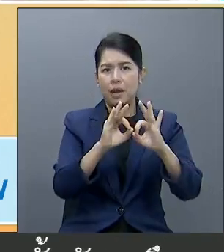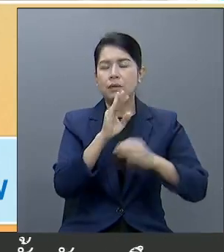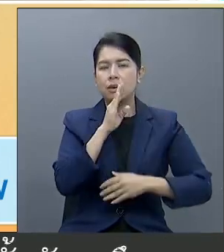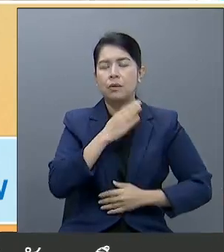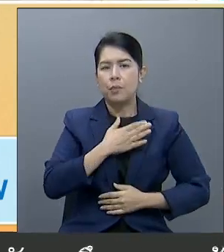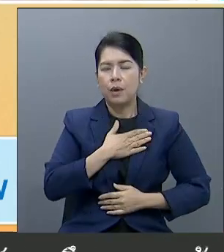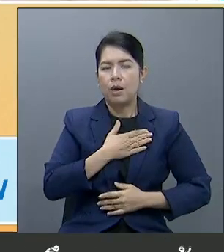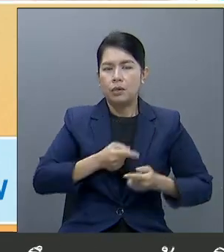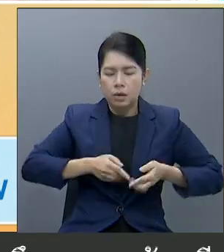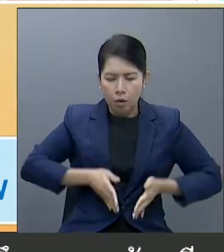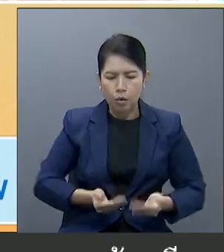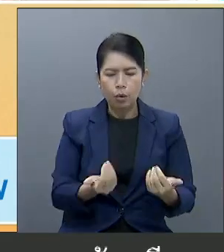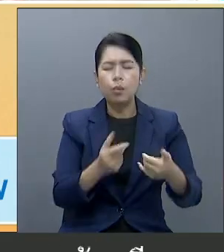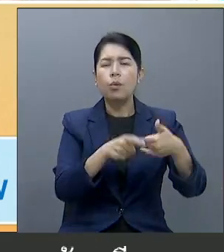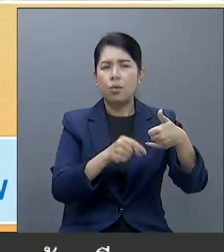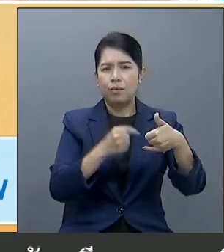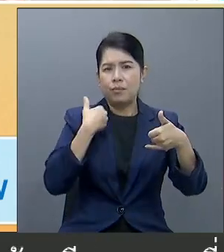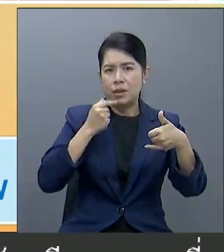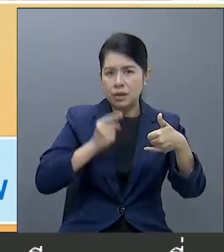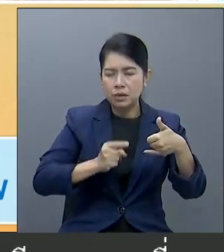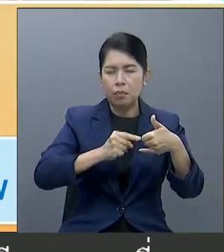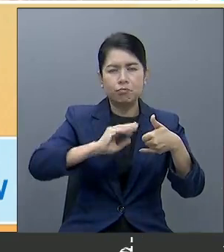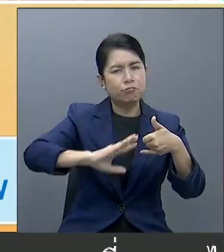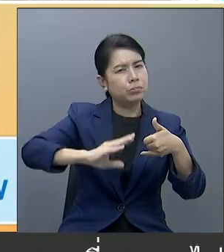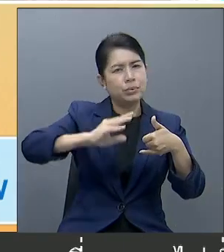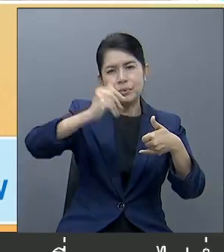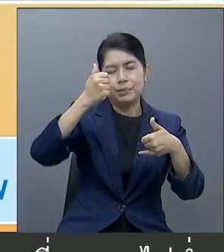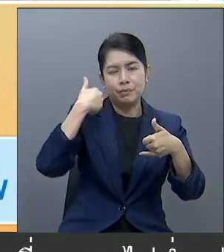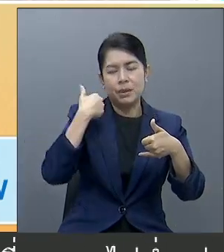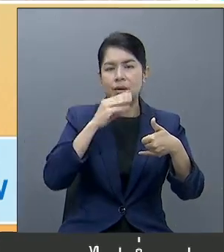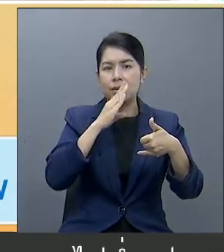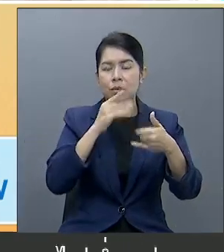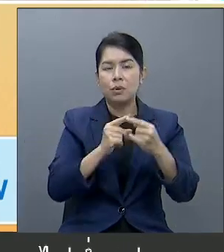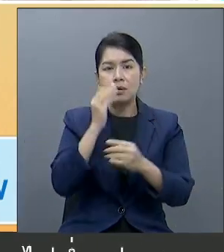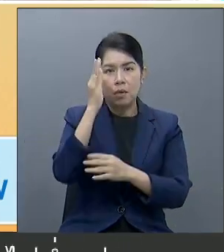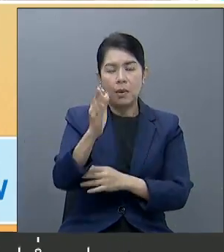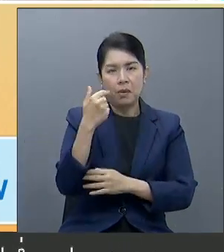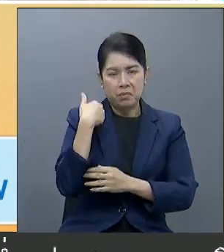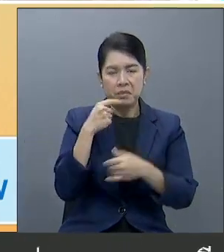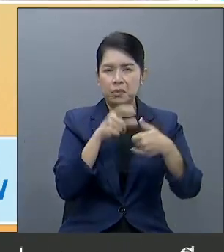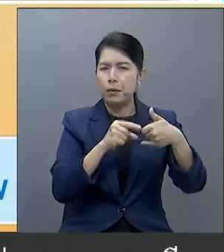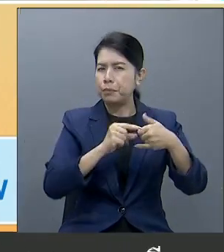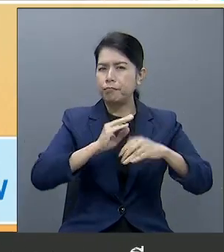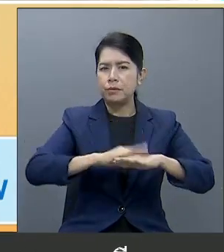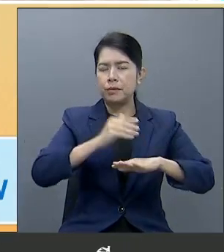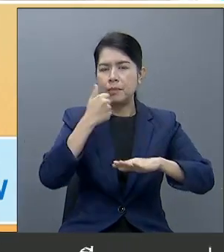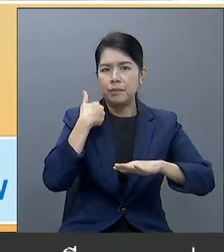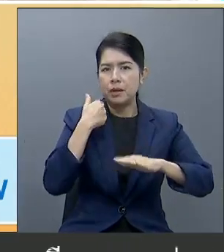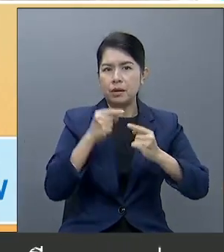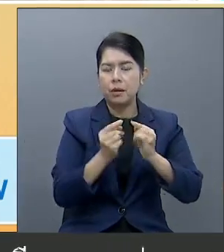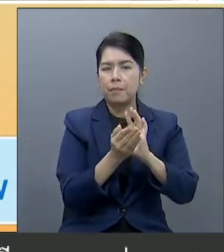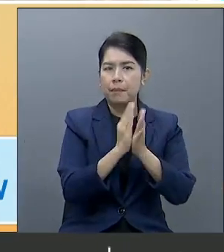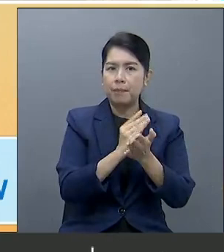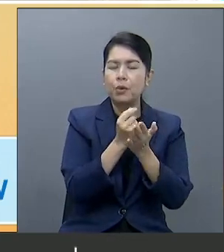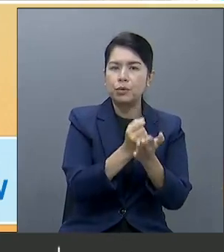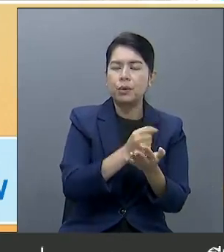างเด็กสร้างชาติเพราะเด็กเนี่ยถ้าพัฒนาให้โตขึ้นเนี่ยเป็นทุนมนุษย์ที่สำคัญที่มีคุณภาพมันก็เป็นฐานในการพัฒนาประเทศต่อ